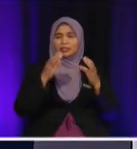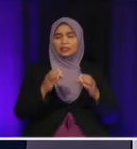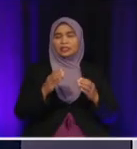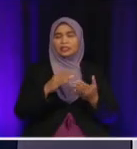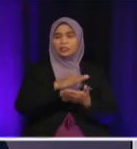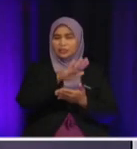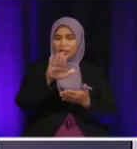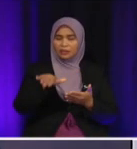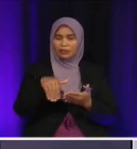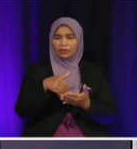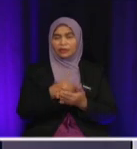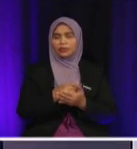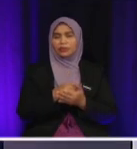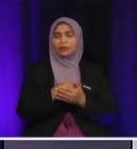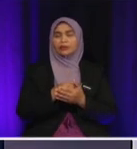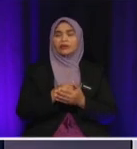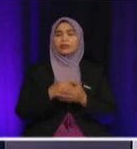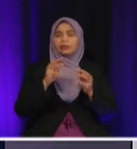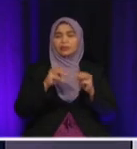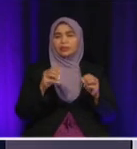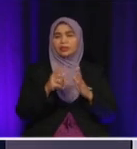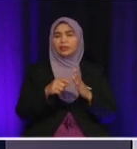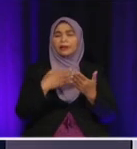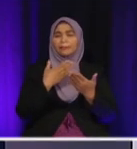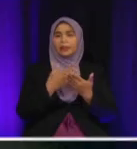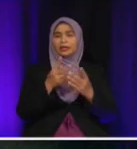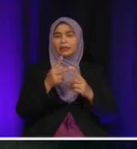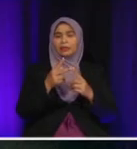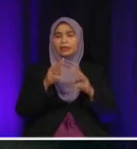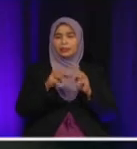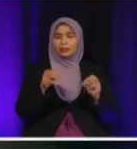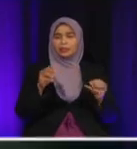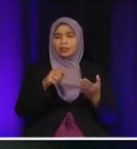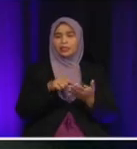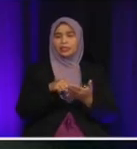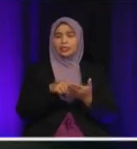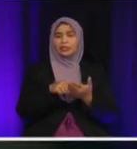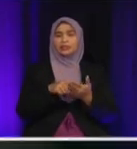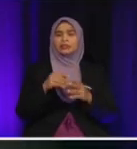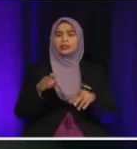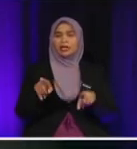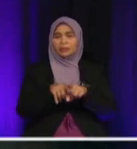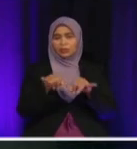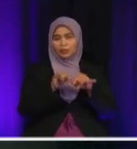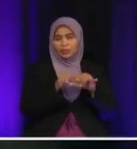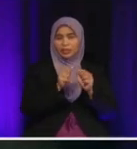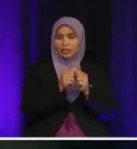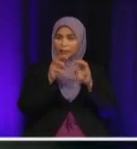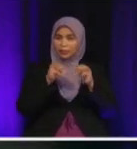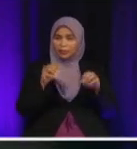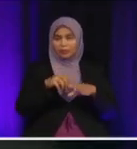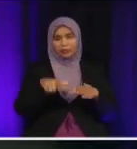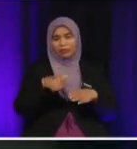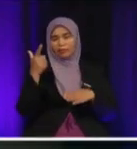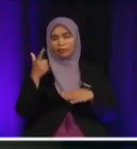atau keseluruhannya memang terbaik kepada empat murid ini dan saya yakin juga begitu anak murid yang berada di luar sana. Kita boleh tengok prestasi mereka